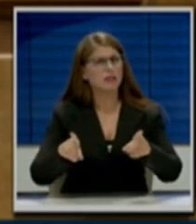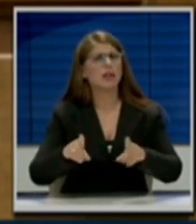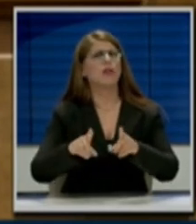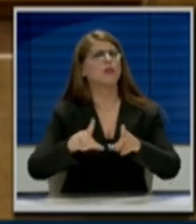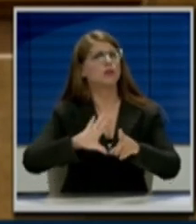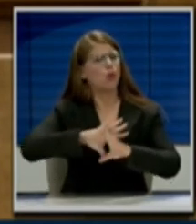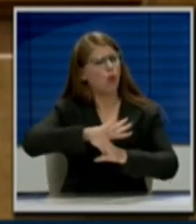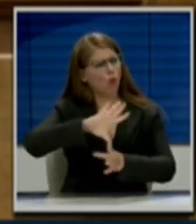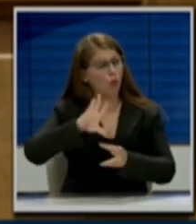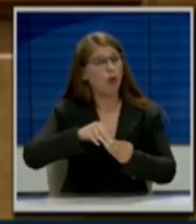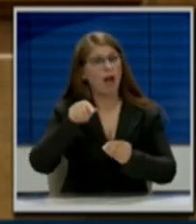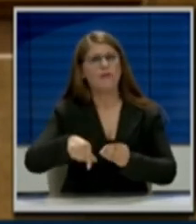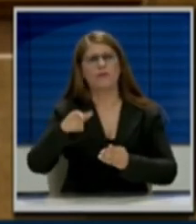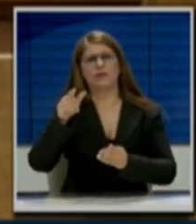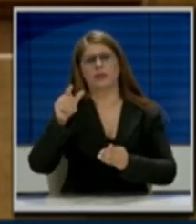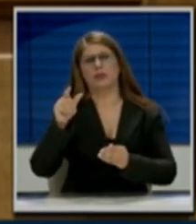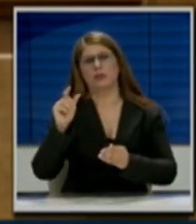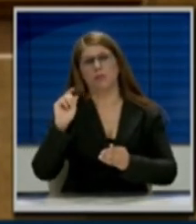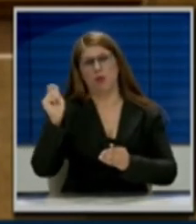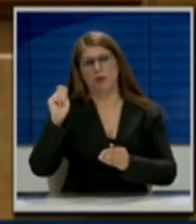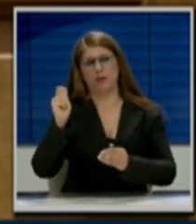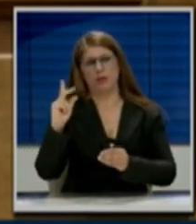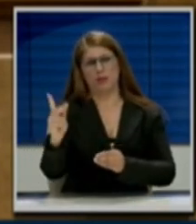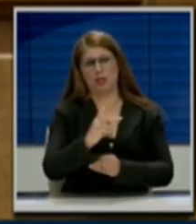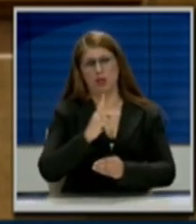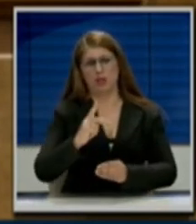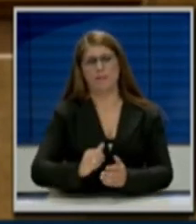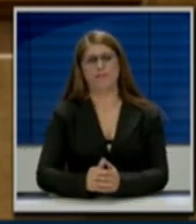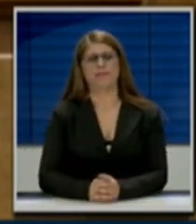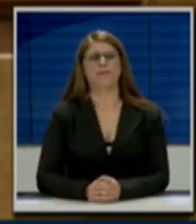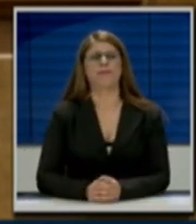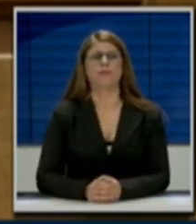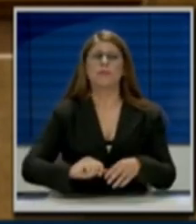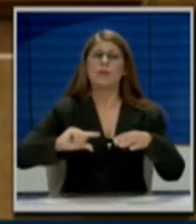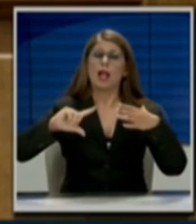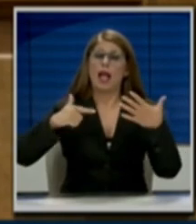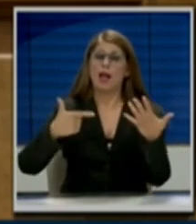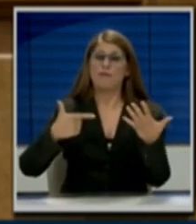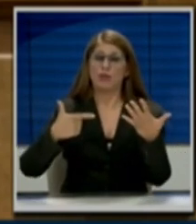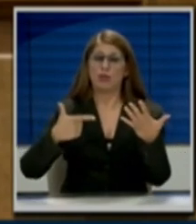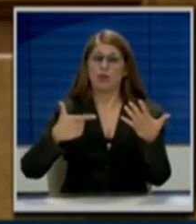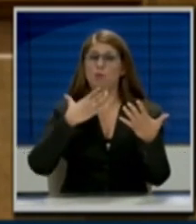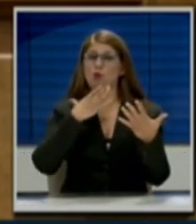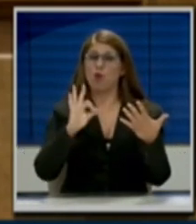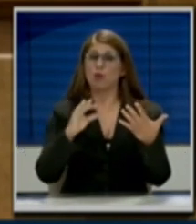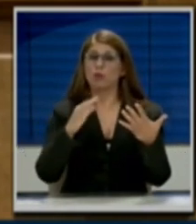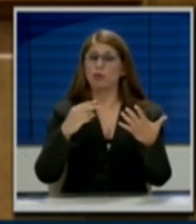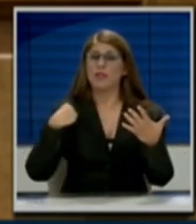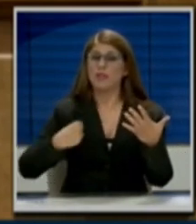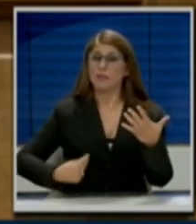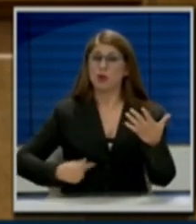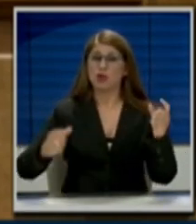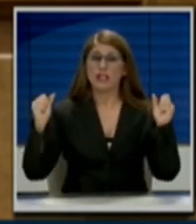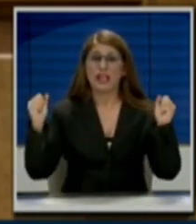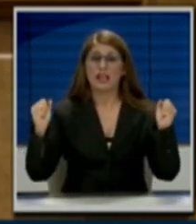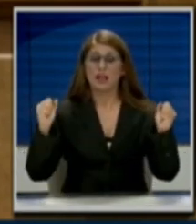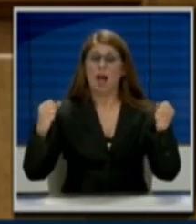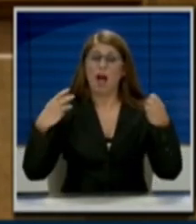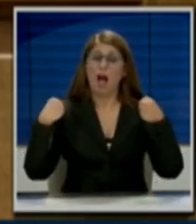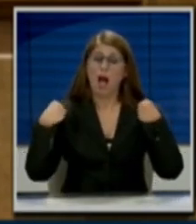κοινωνία. Έβδομος λόγος. Γιατί η δημόσια υγεία είναι σε άθλια